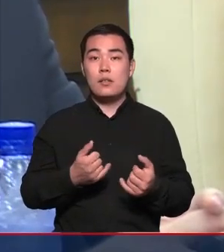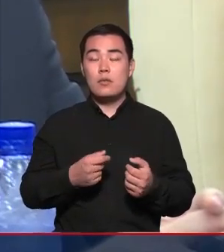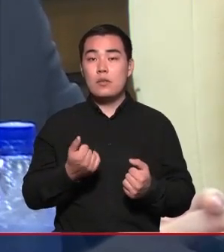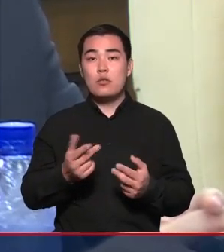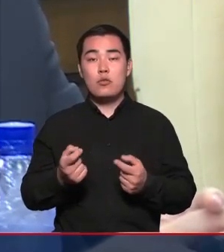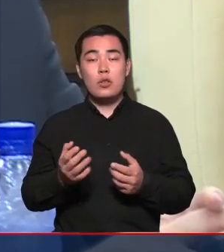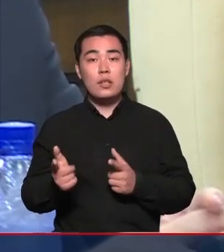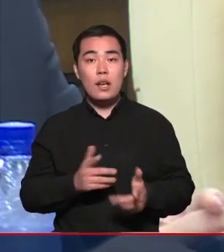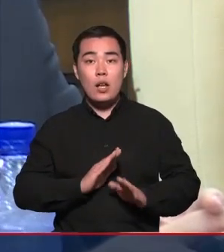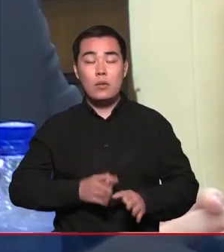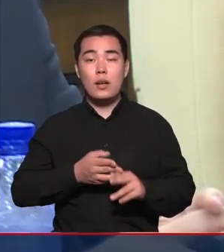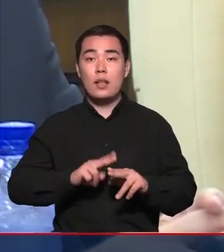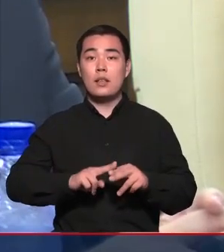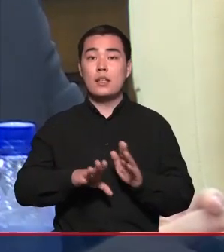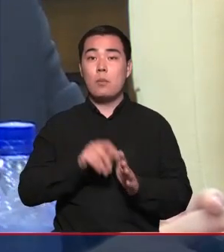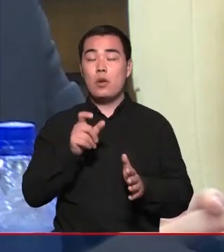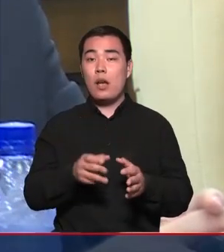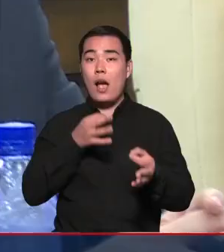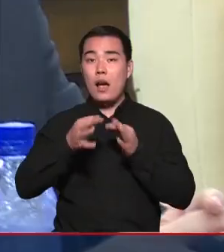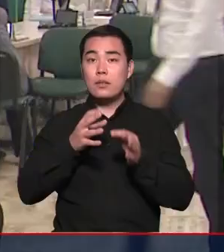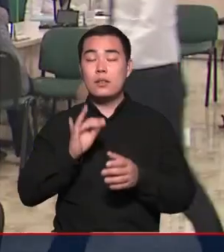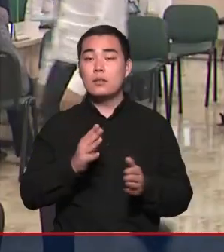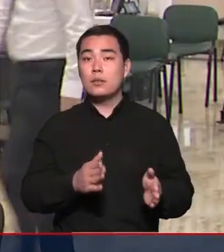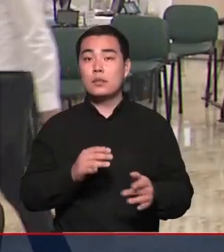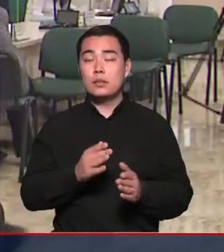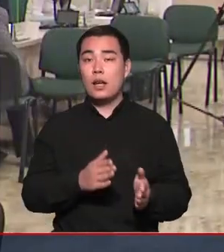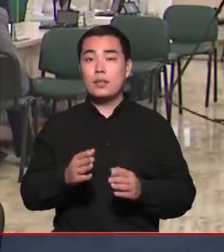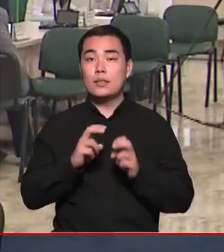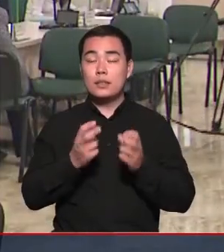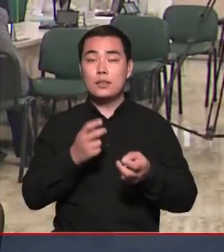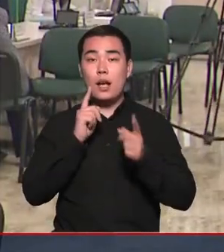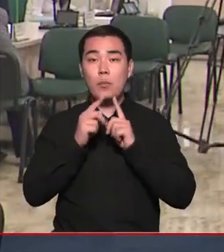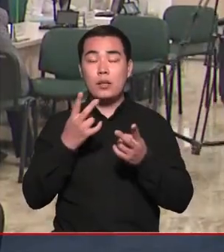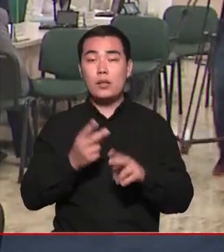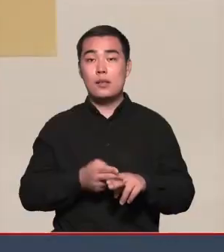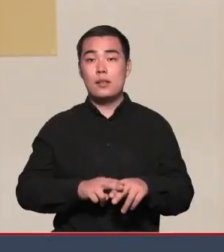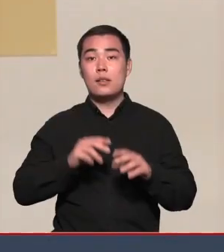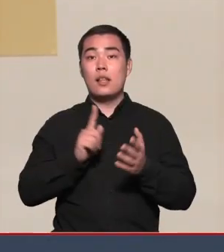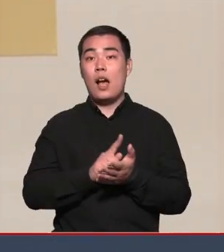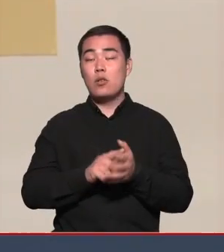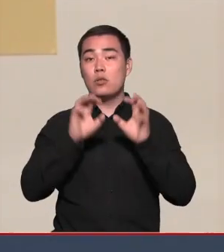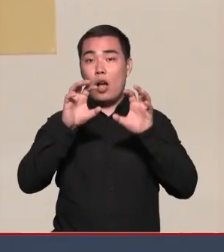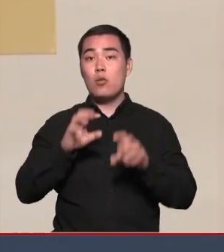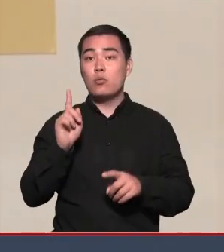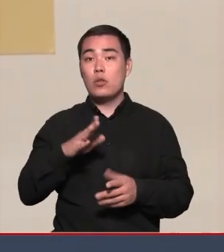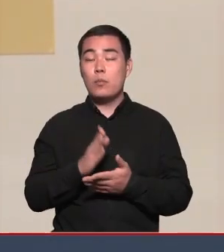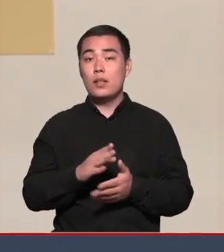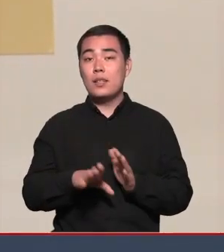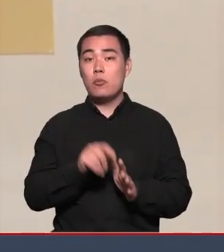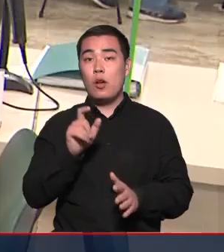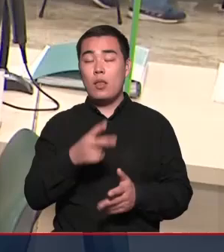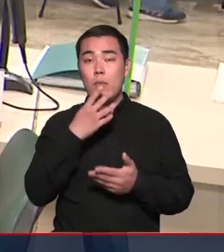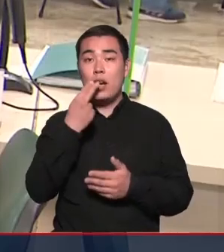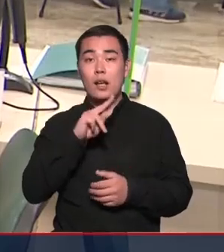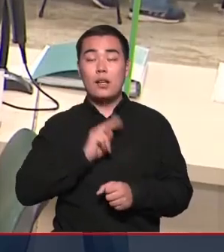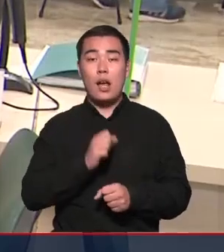Депутаттар оны тағы да пысықтап, қайта жазып шығуға мәжбүр. Әуре сарсанға салып қойған салық кодексі. Енді депутаттардың заңмен сапалы